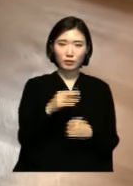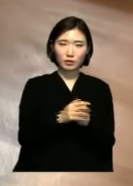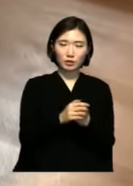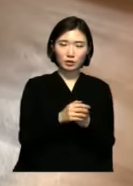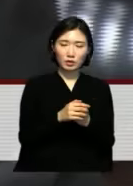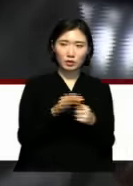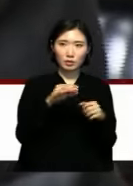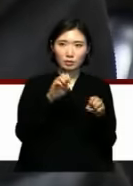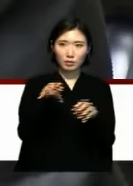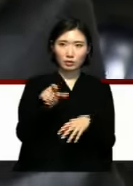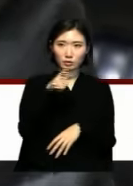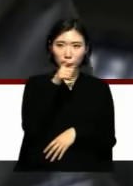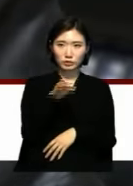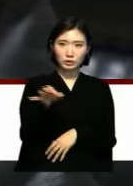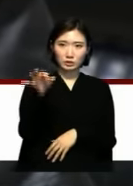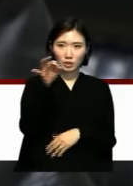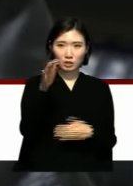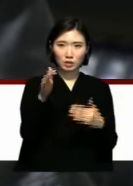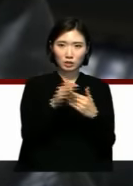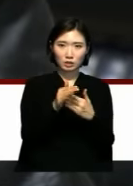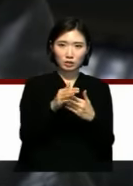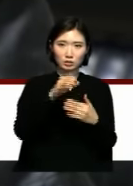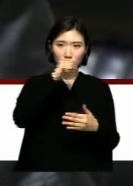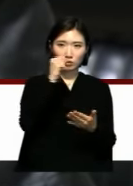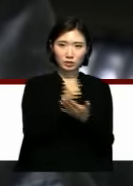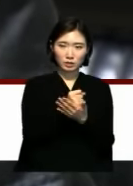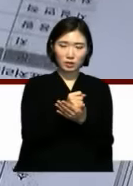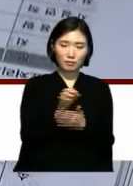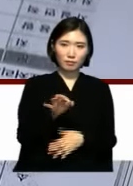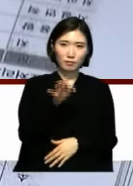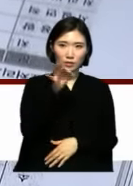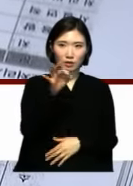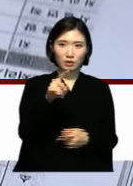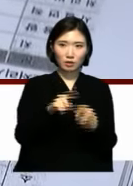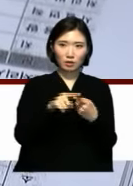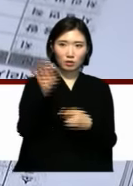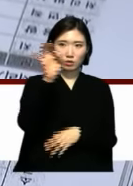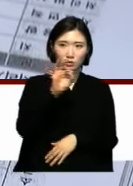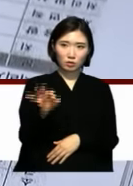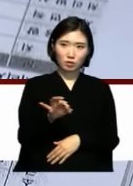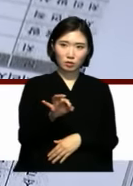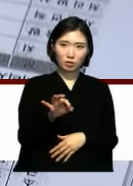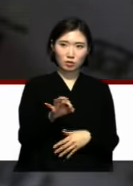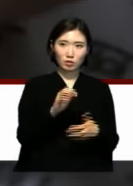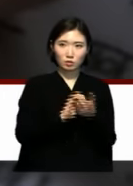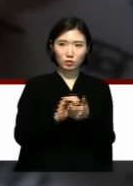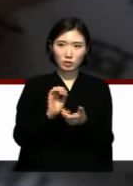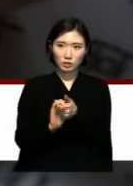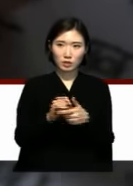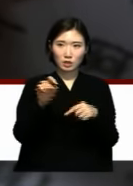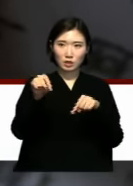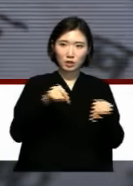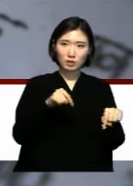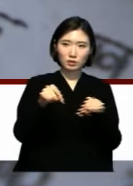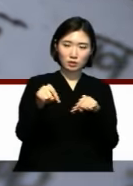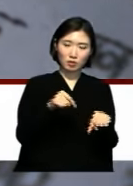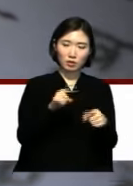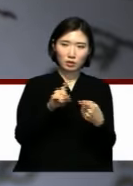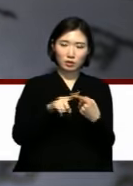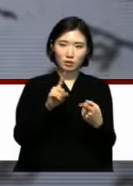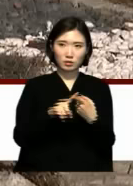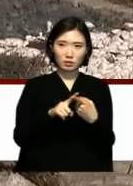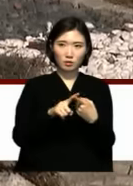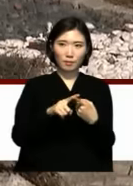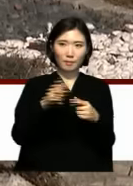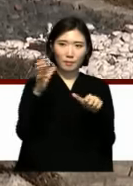전까지는 정상적으로 요금을 납부해온 조합 측은 연천군이 일관성 없는 행정을 보여주고 있다며 반박합니다. 불법성을 따질